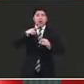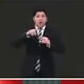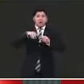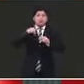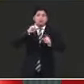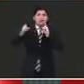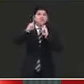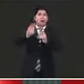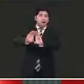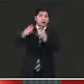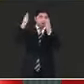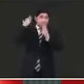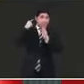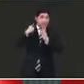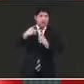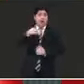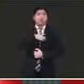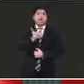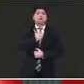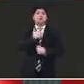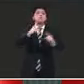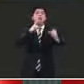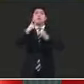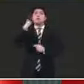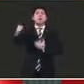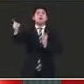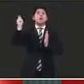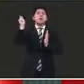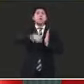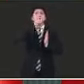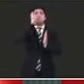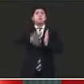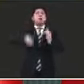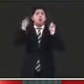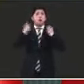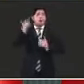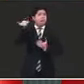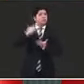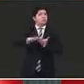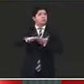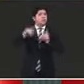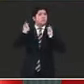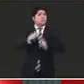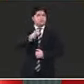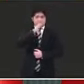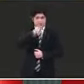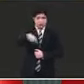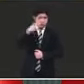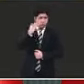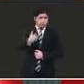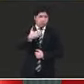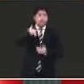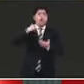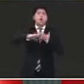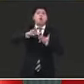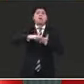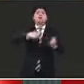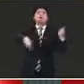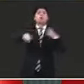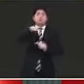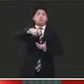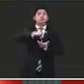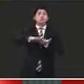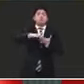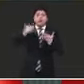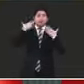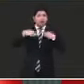dava neticesinde anayasa mahkemesince iptal edilen bir düzenleme vardı arkadaşlarımıza bu